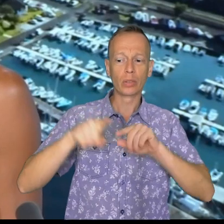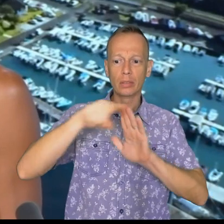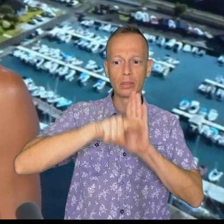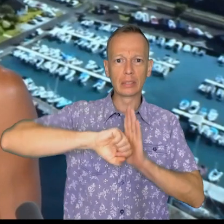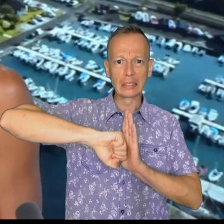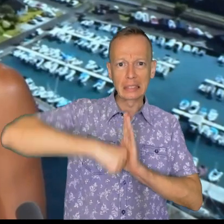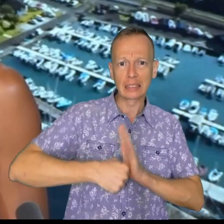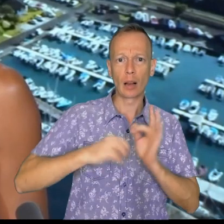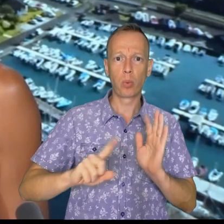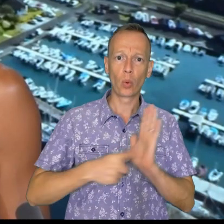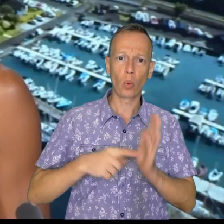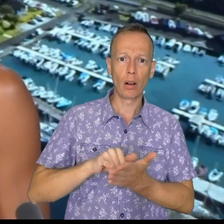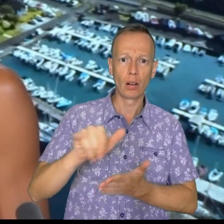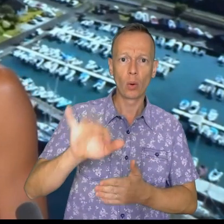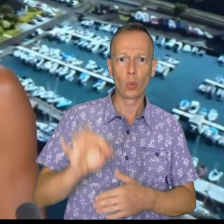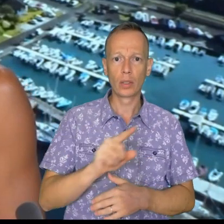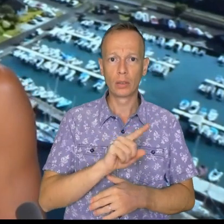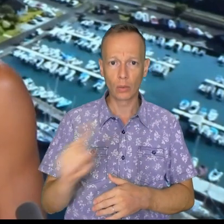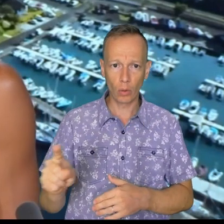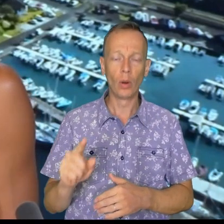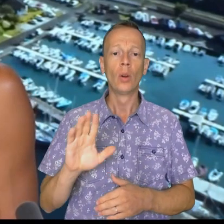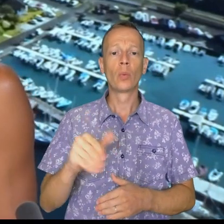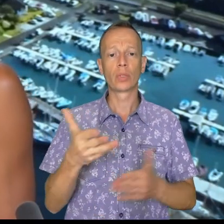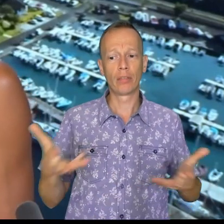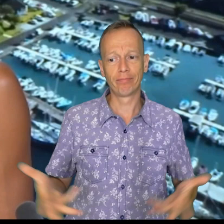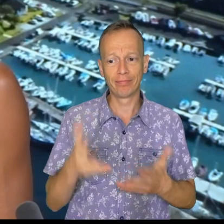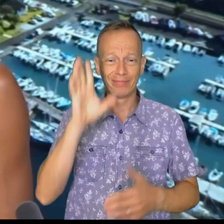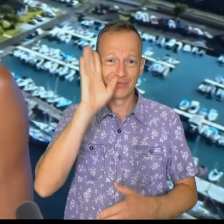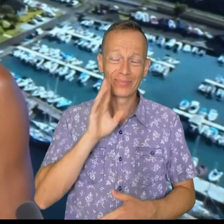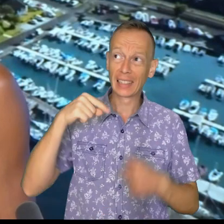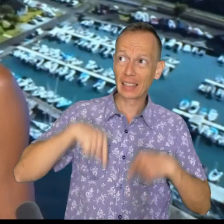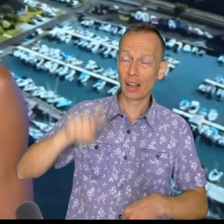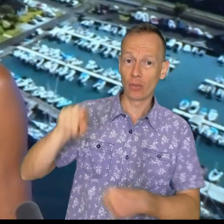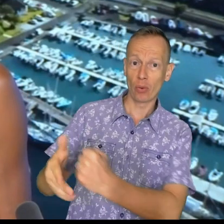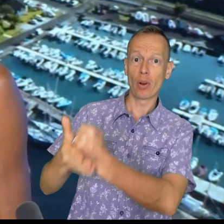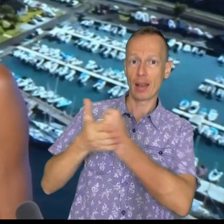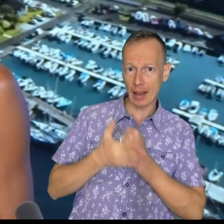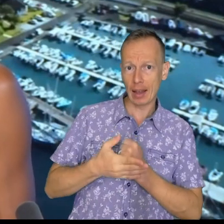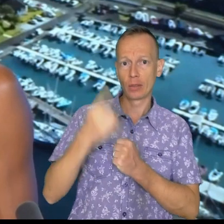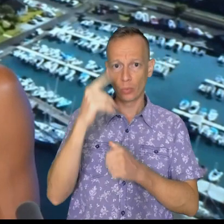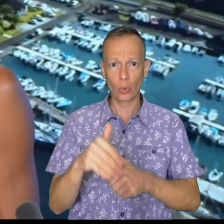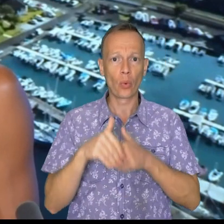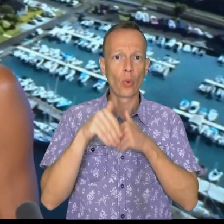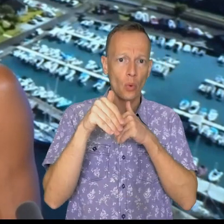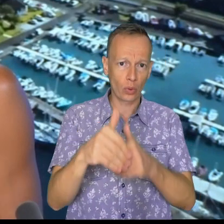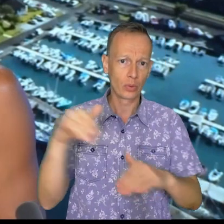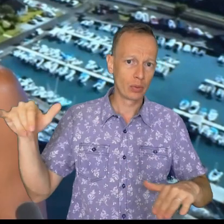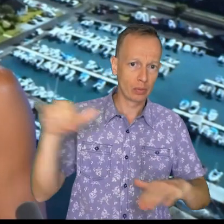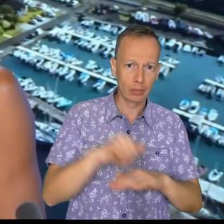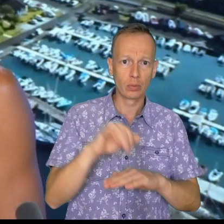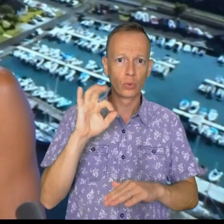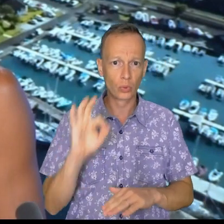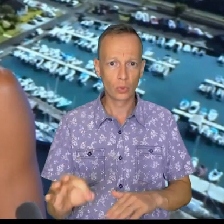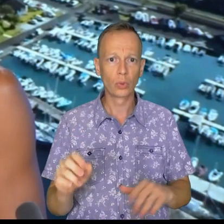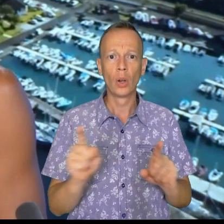le gouvernement français. Elles appellent une nouvelle fois donc au secours de l'État pour assurer la continuité territoriale et